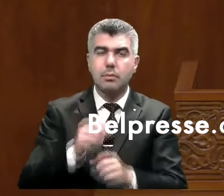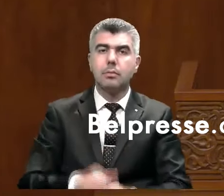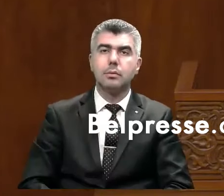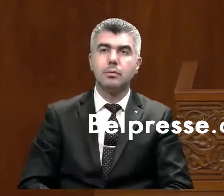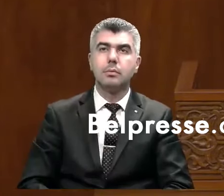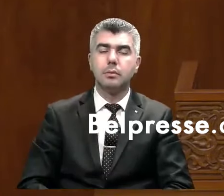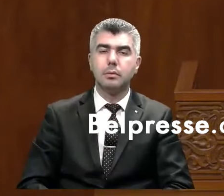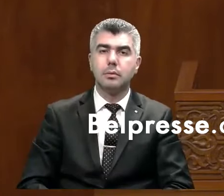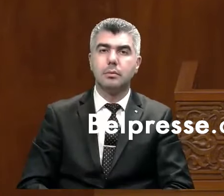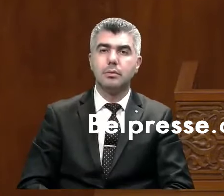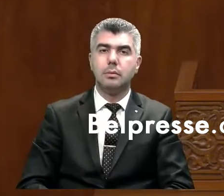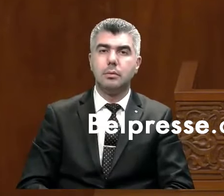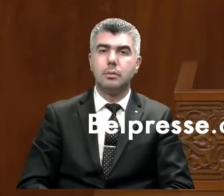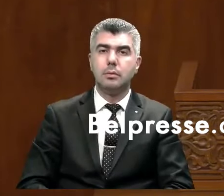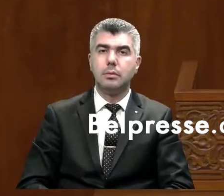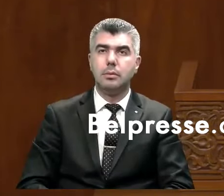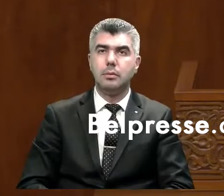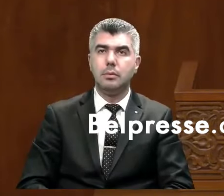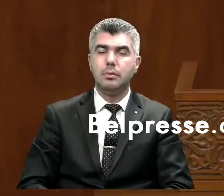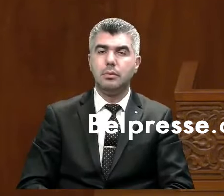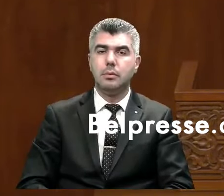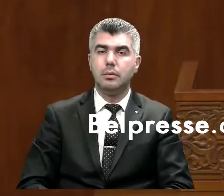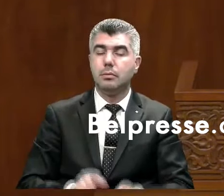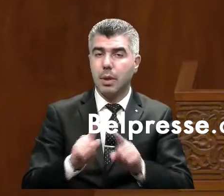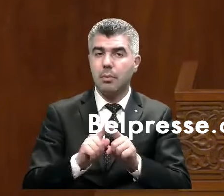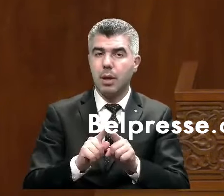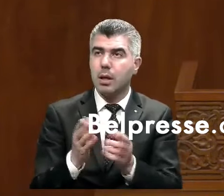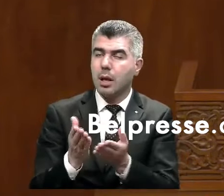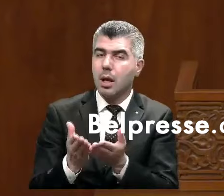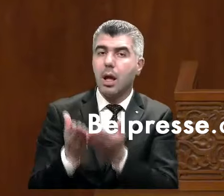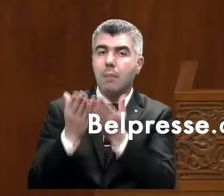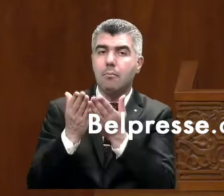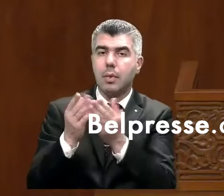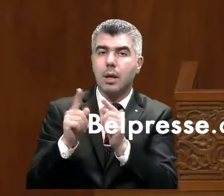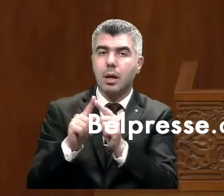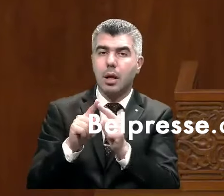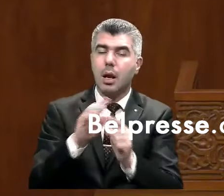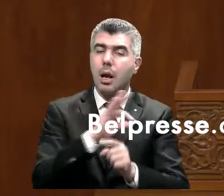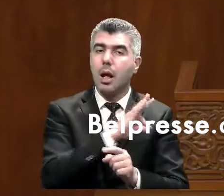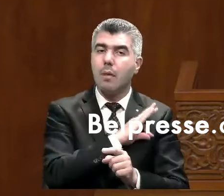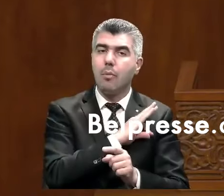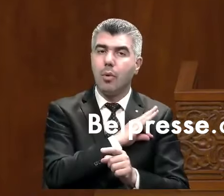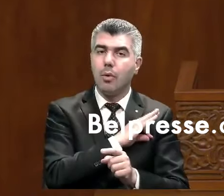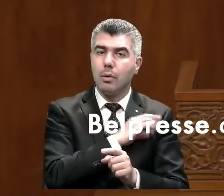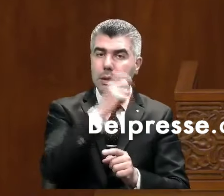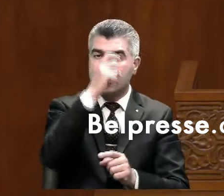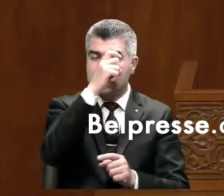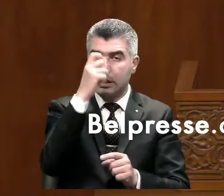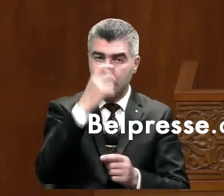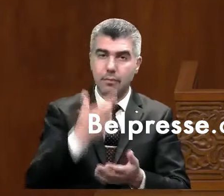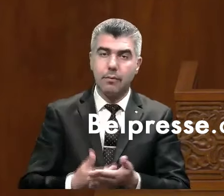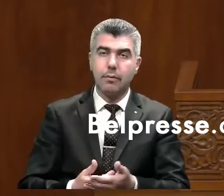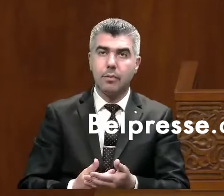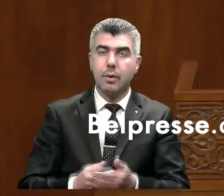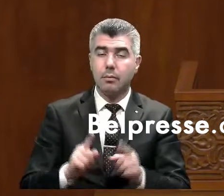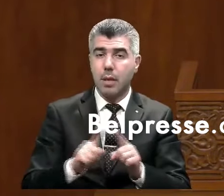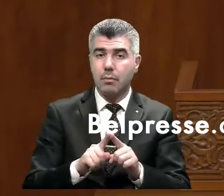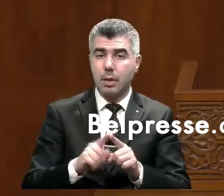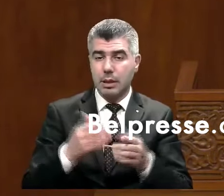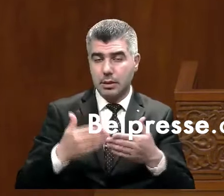واقويه او نقول بانه الله يرحمنا الصيف لان الحاله جد